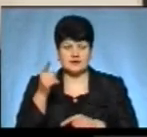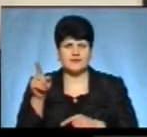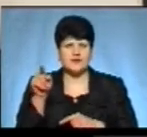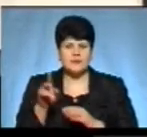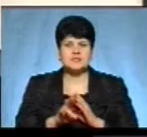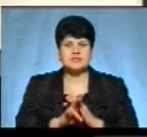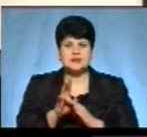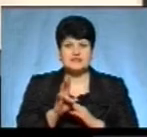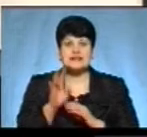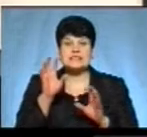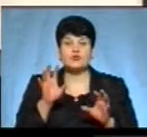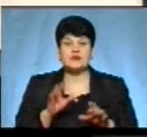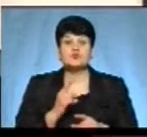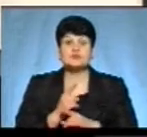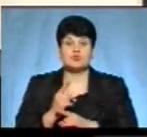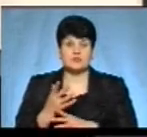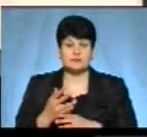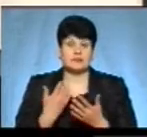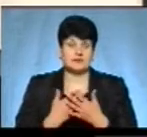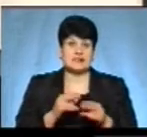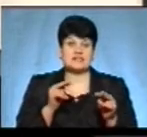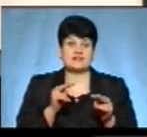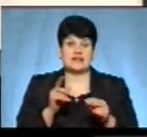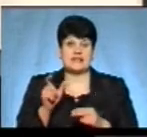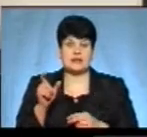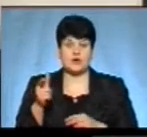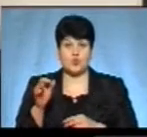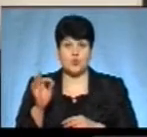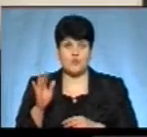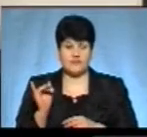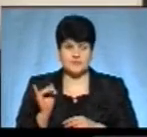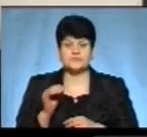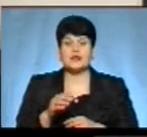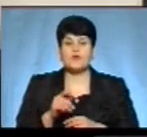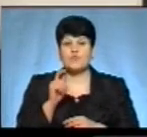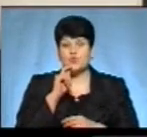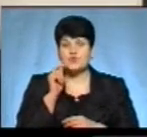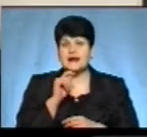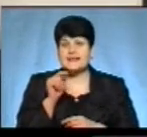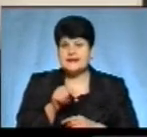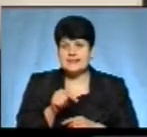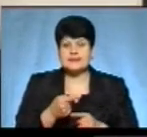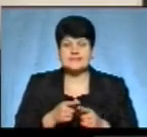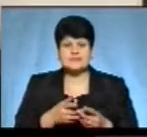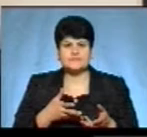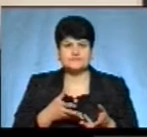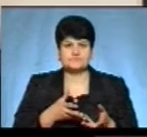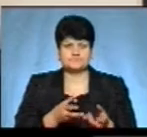навпаки взагалі законодавчо заборонені. Наприклад, Свідки Єгови. Так? Для України такий тиск,